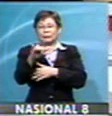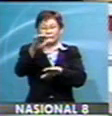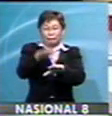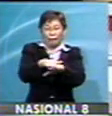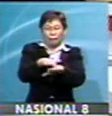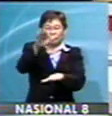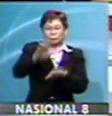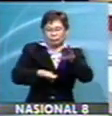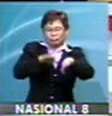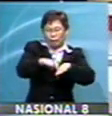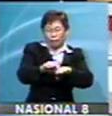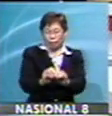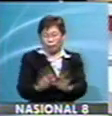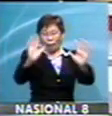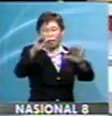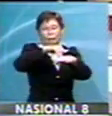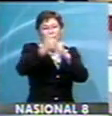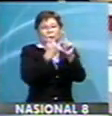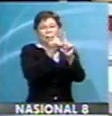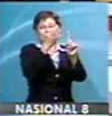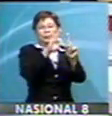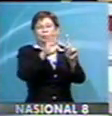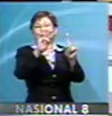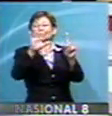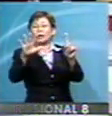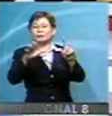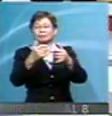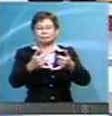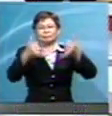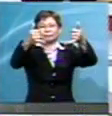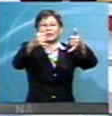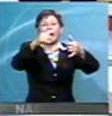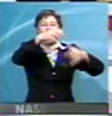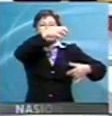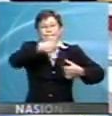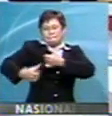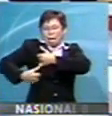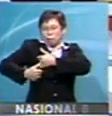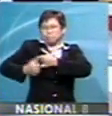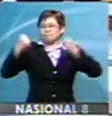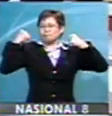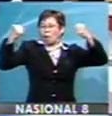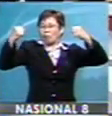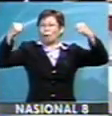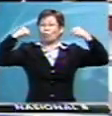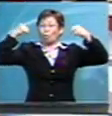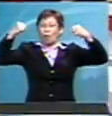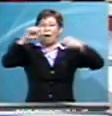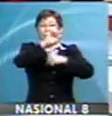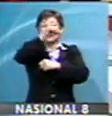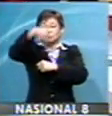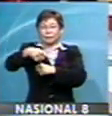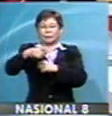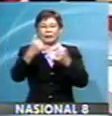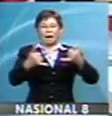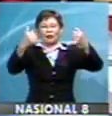jerangkap samar pada tahun 1975 menerima gelaran seri pahlawan gagah perkasa SP pingat tertinggi